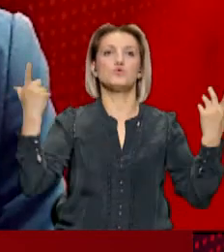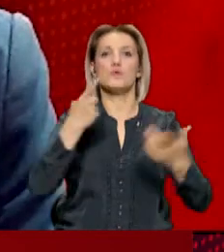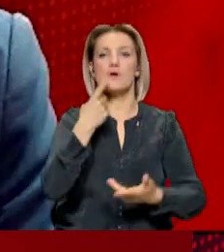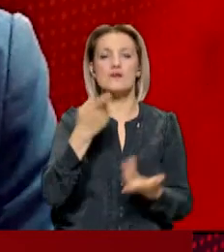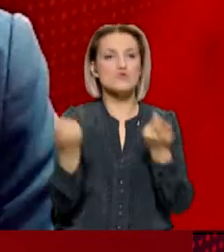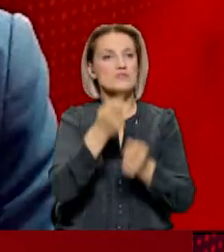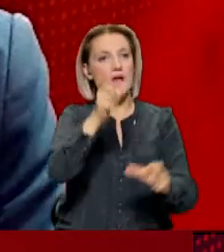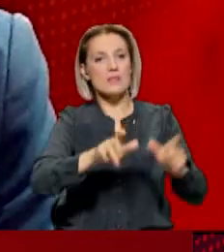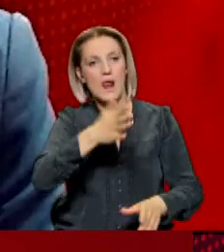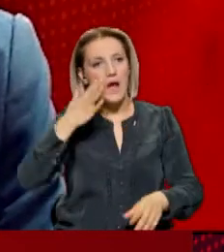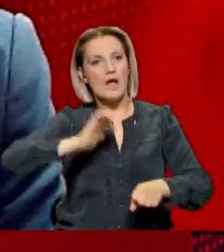diyorlar ama çalışanlar eziliyor